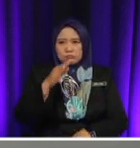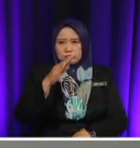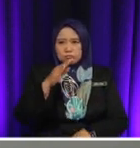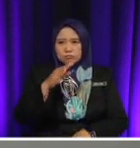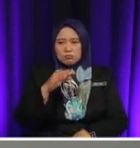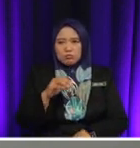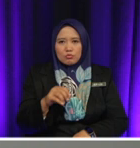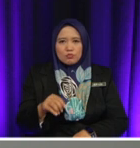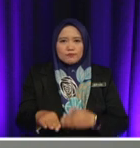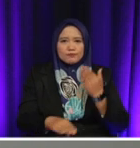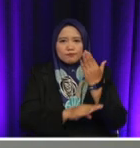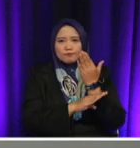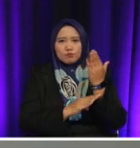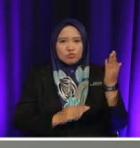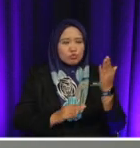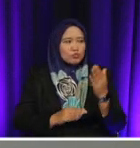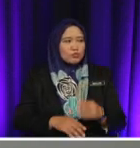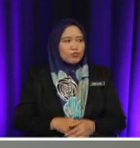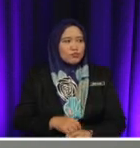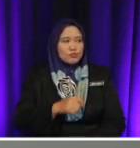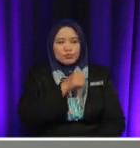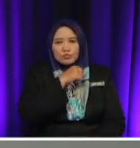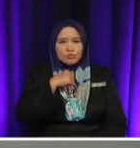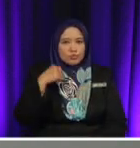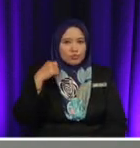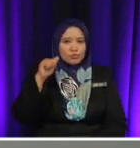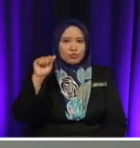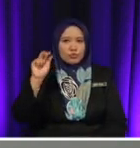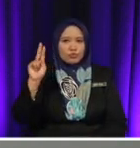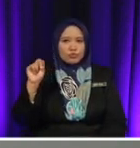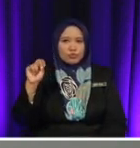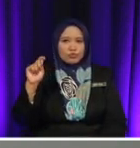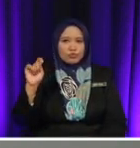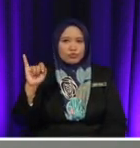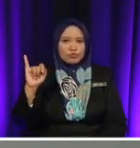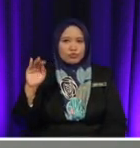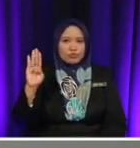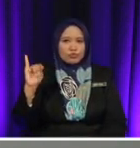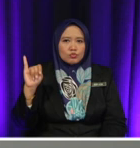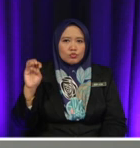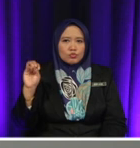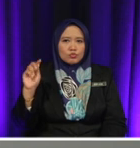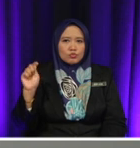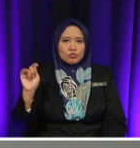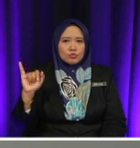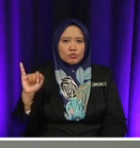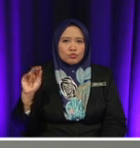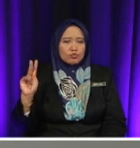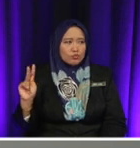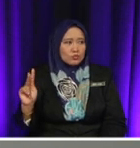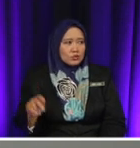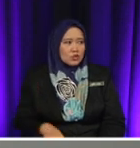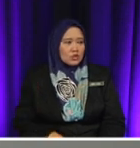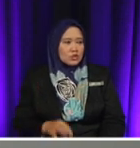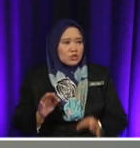dan contoh jawapan di depan kita ni yang mana yang paling sesuai kita tengok yang pertama bentuk gambar dia macam belian tu